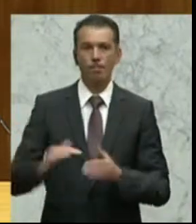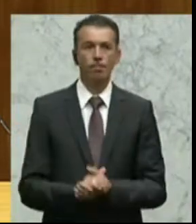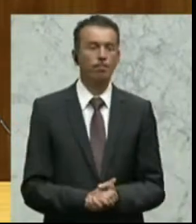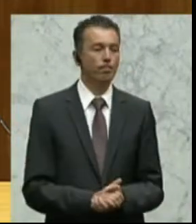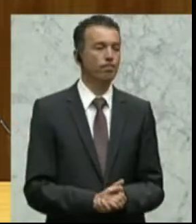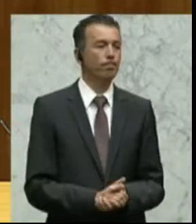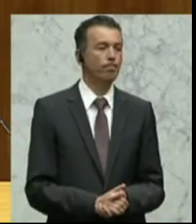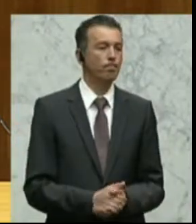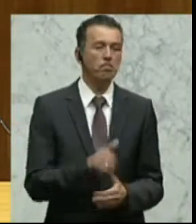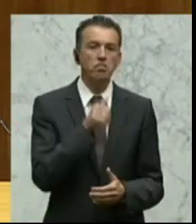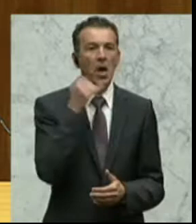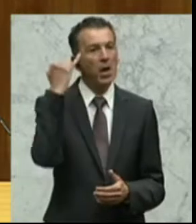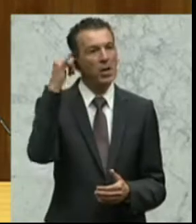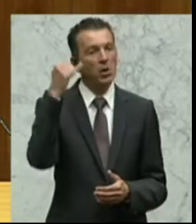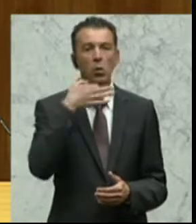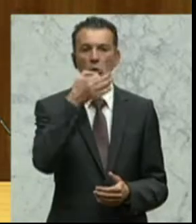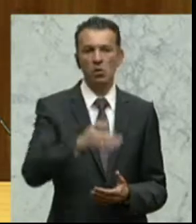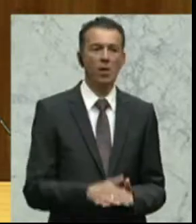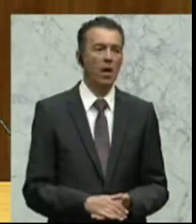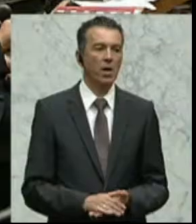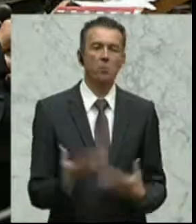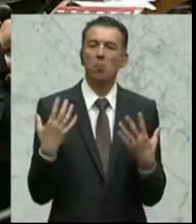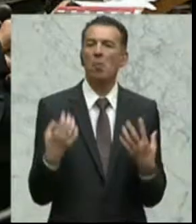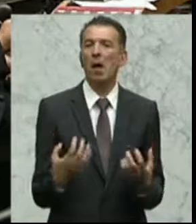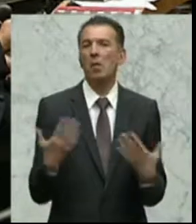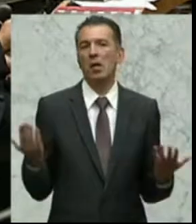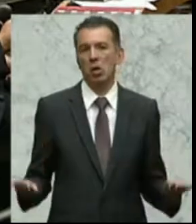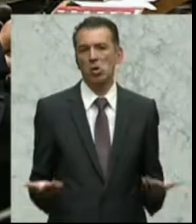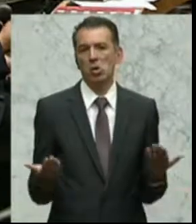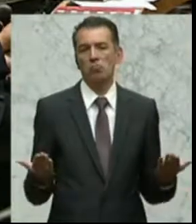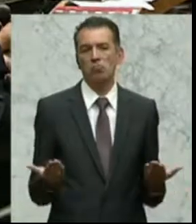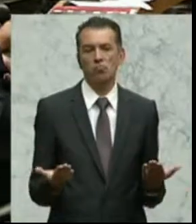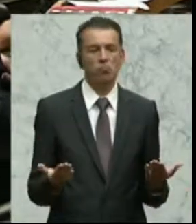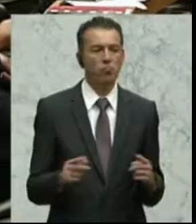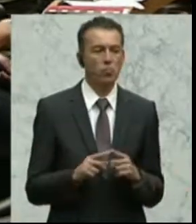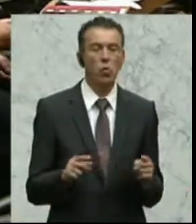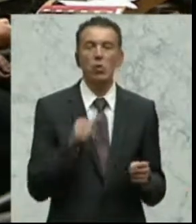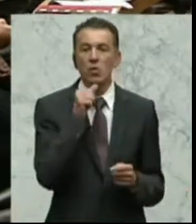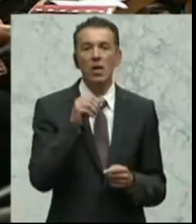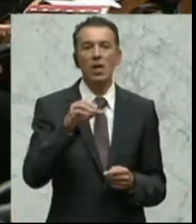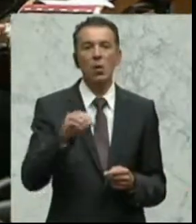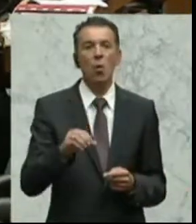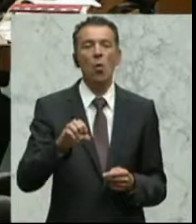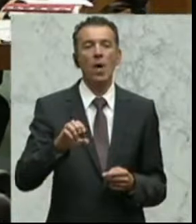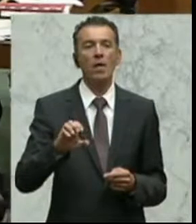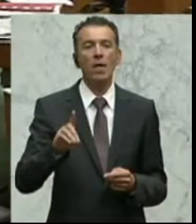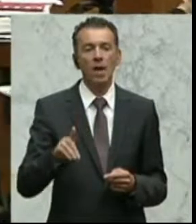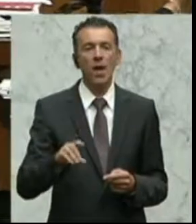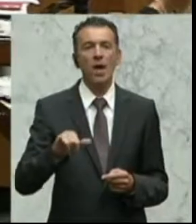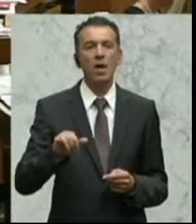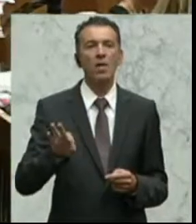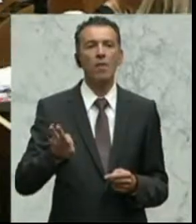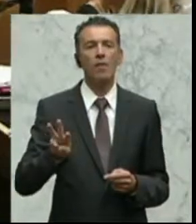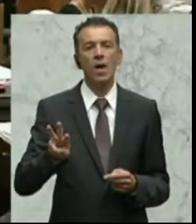keine ideologische Frage, das ist ganz pragmatisch. Sonst würden nicht OECD, IWF, Europäische Kommission, sie